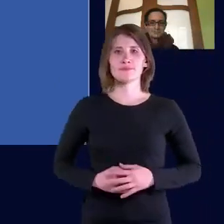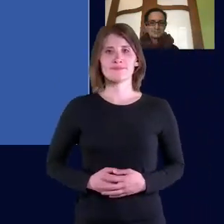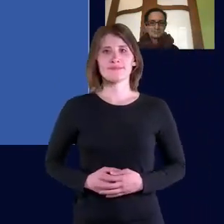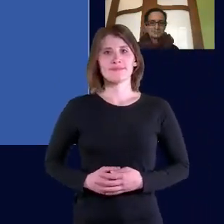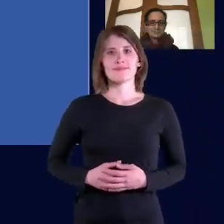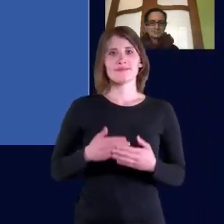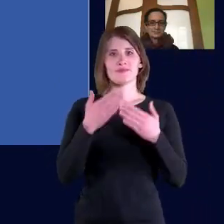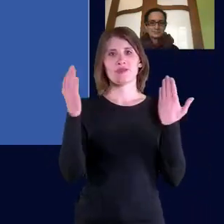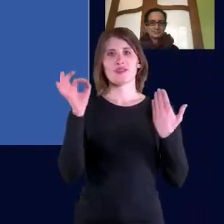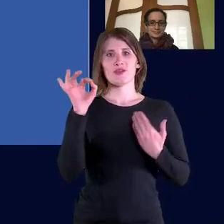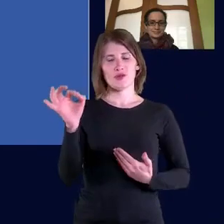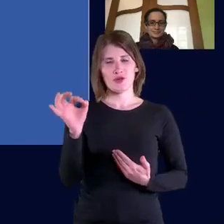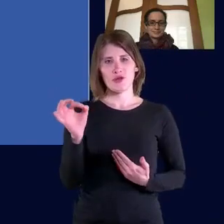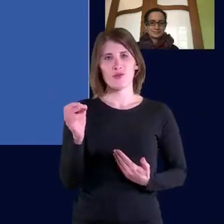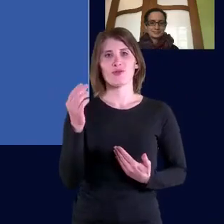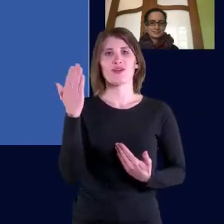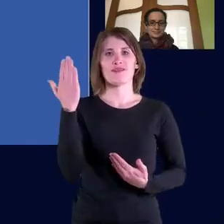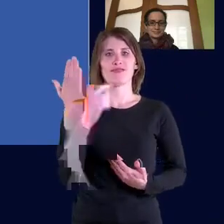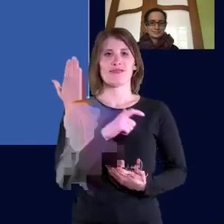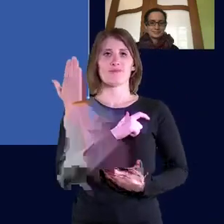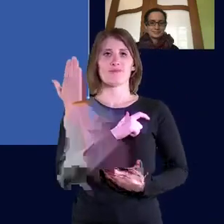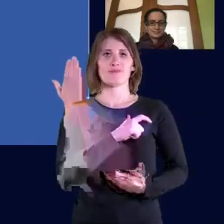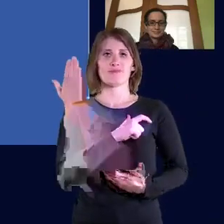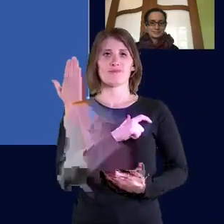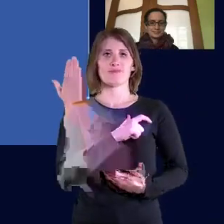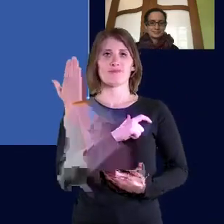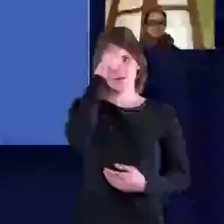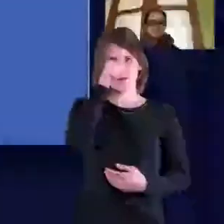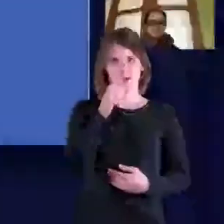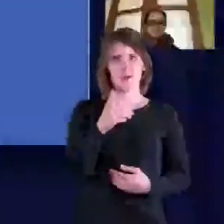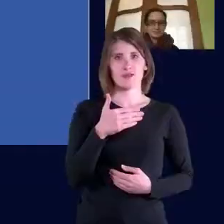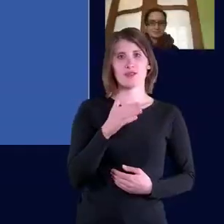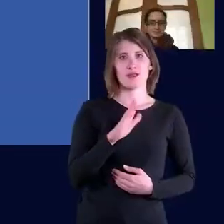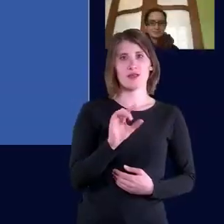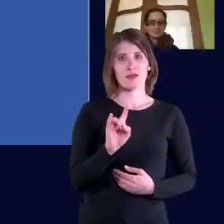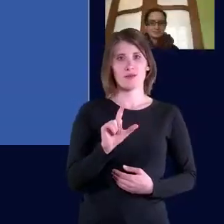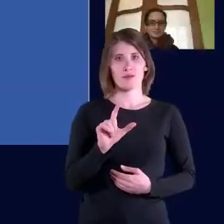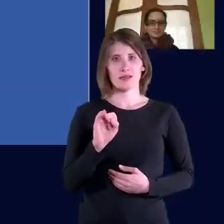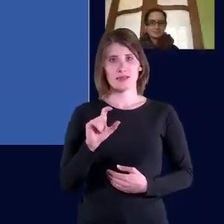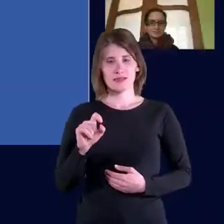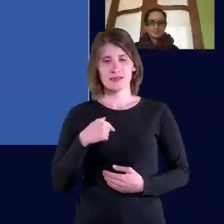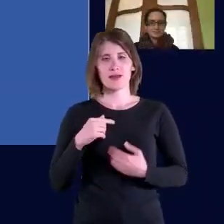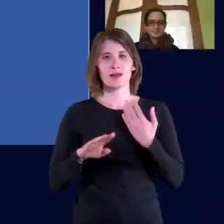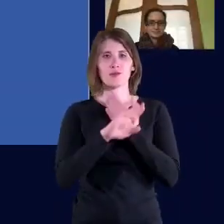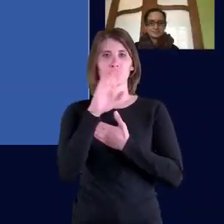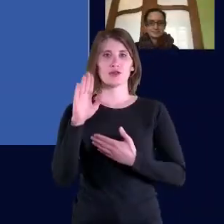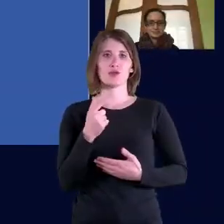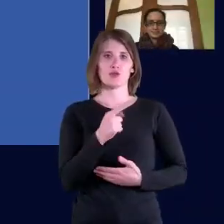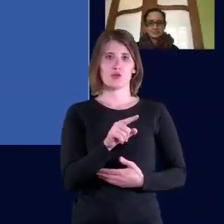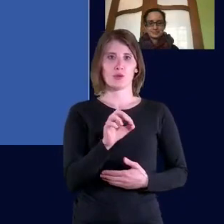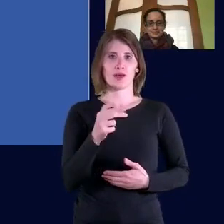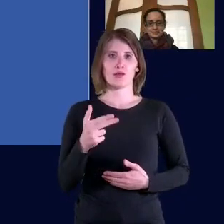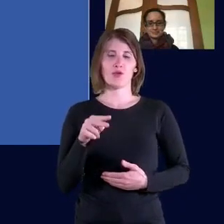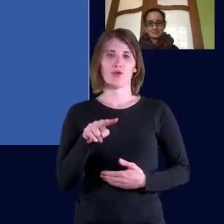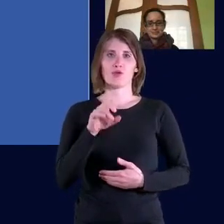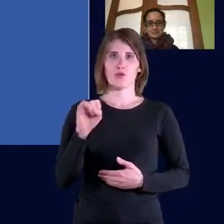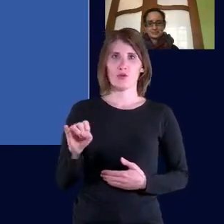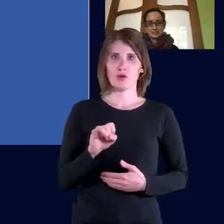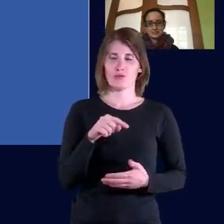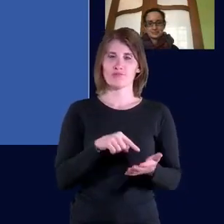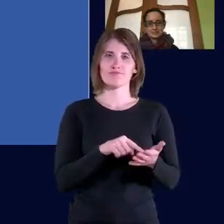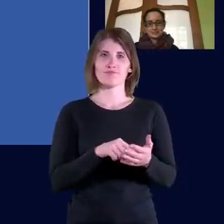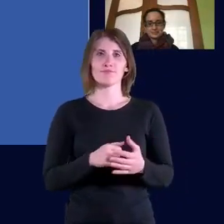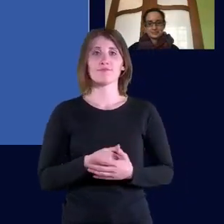Ja nazywam się Marta bylica i reprezentuje dział spraw osób niepełnosprawnych Uniwersytetu Jagiellońskiego i